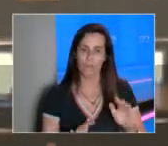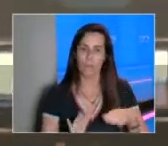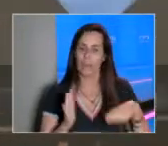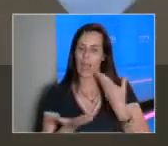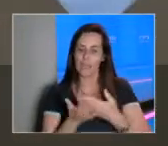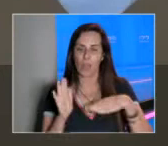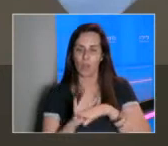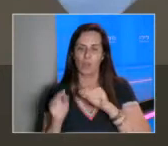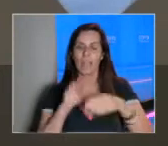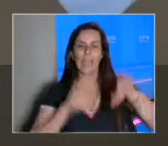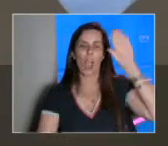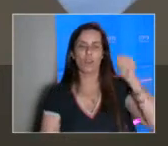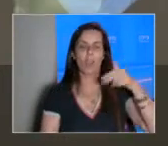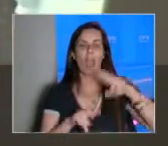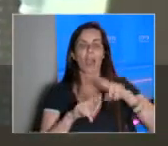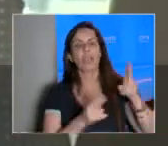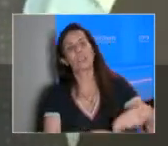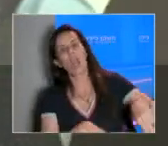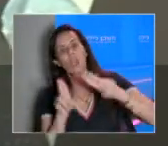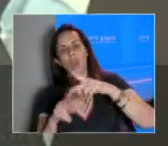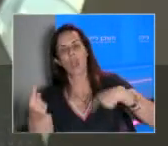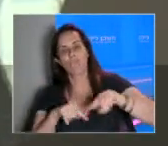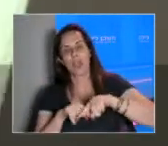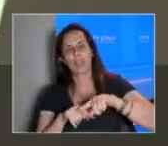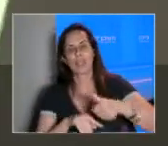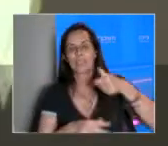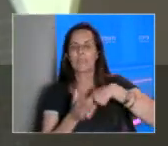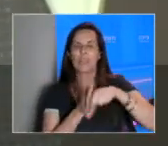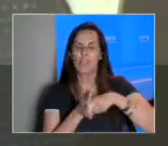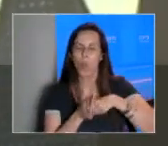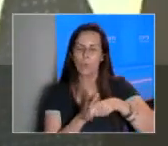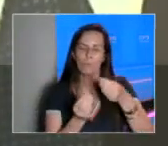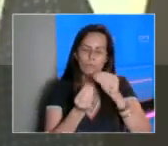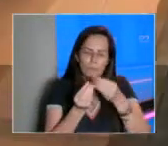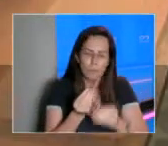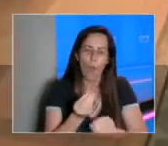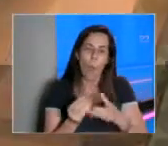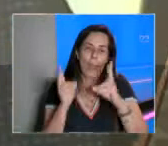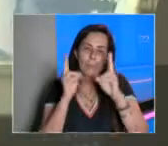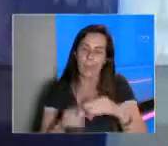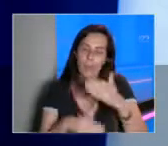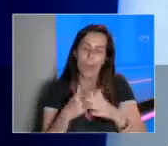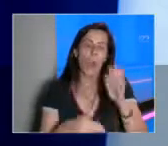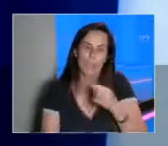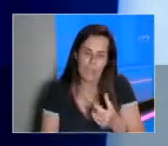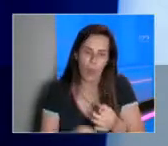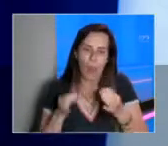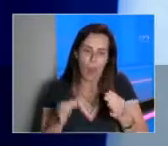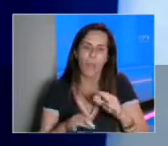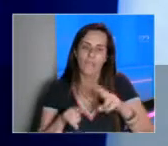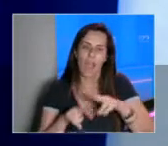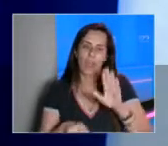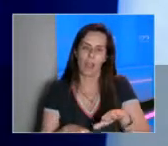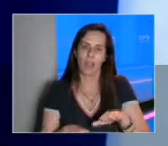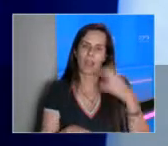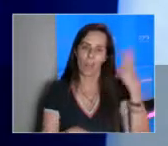החוק תעבור לקריאה ראשונה, לאחר מכן היא תחזור לוועדת השרים לתיקונים נוספים, מה שיכול לתקוע את התהליך עוד קצת, ולאחר מכן